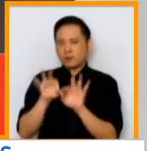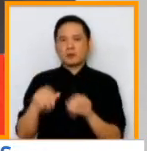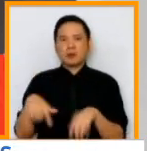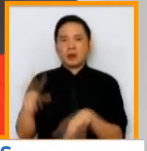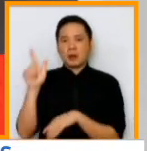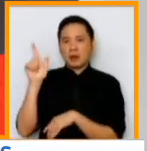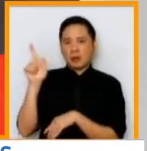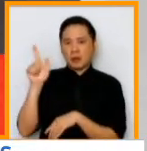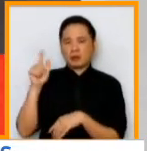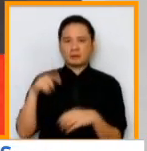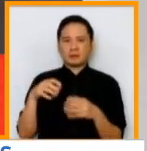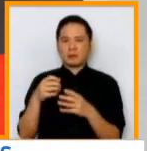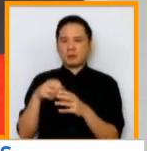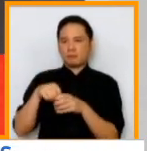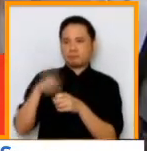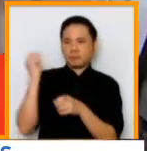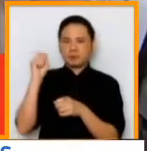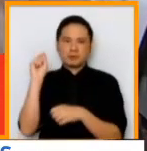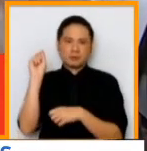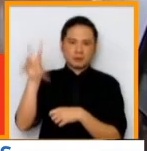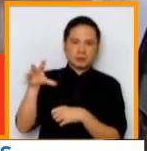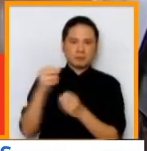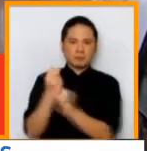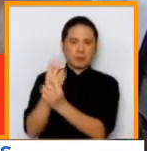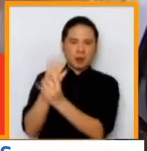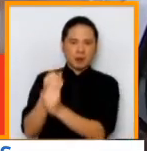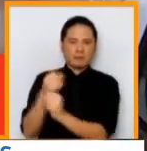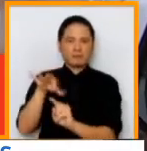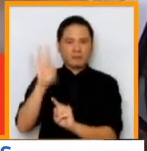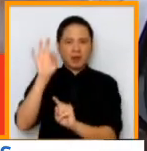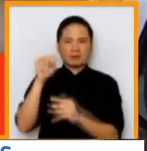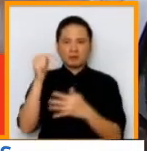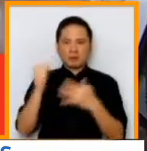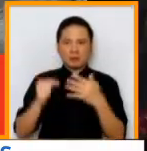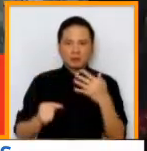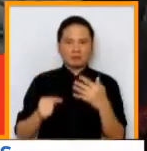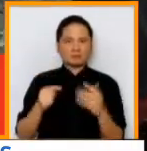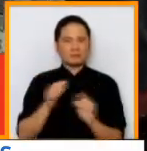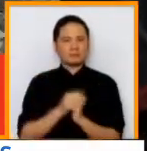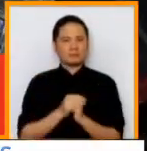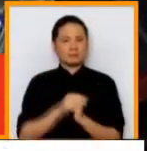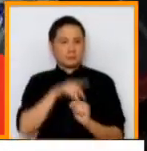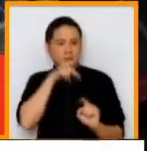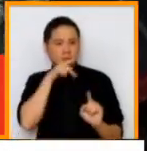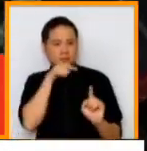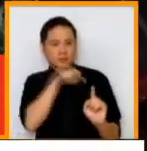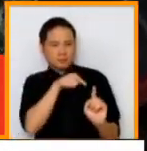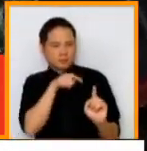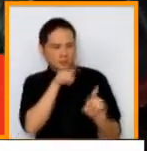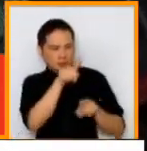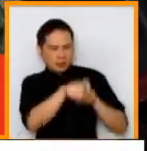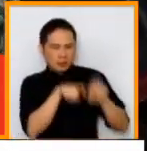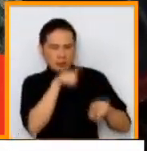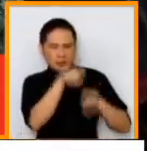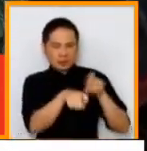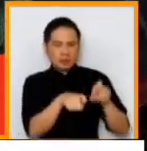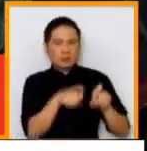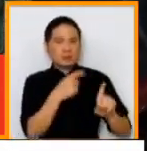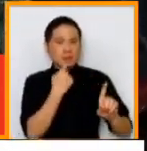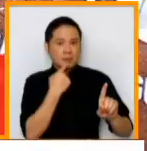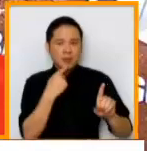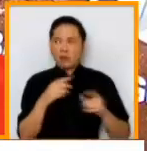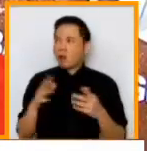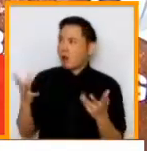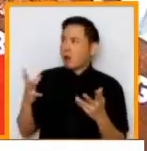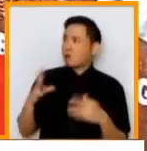na bala ang nakuha mula sa sospek. Sa tactical interrogation ng mga pulis, inamin daw ng sospek na napilitan siyang magbenta ng